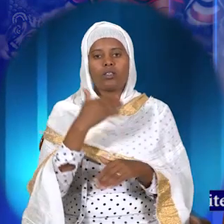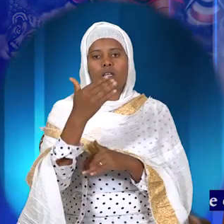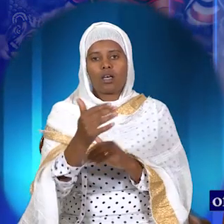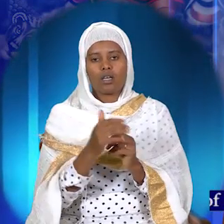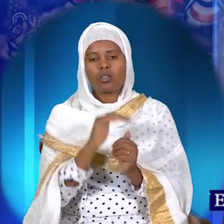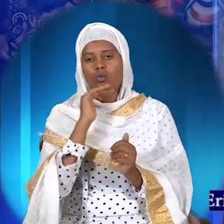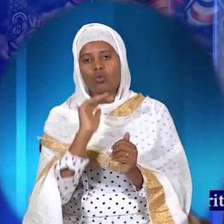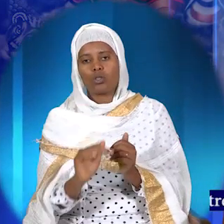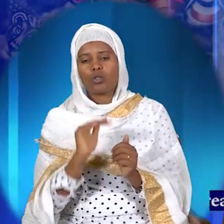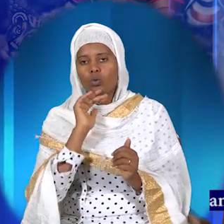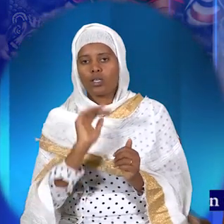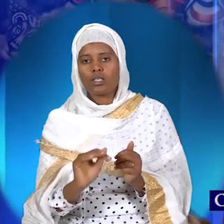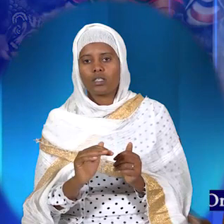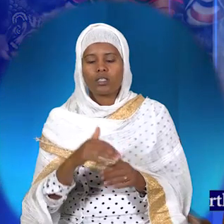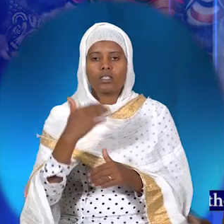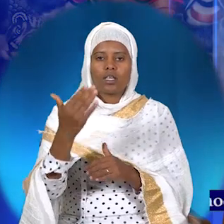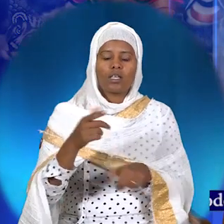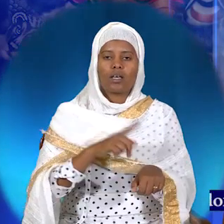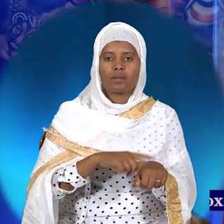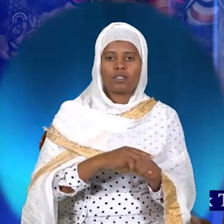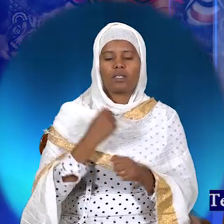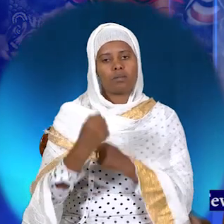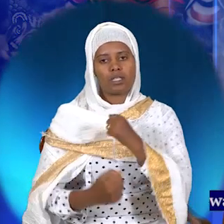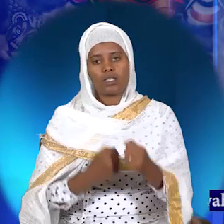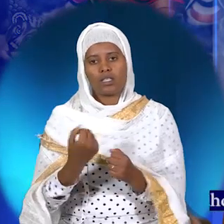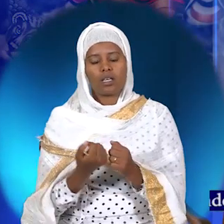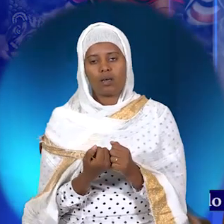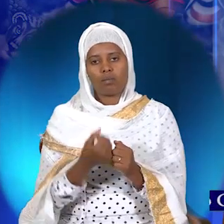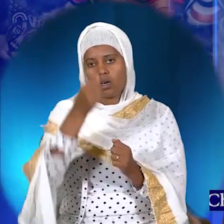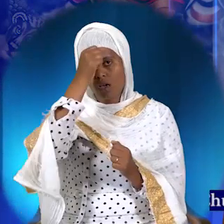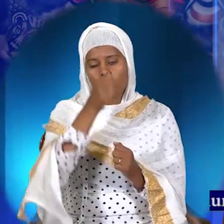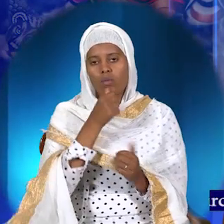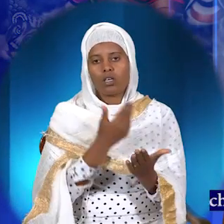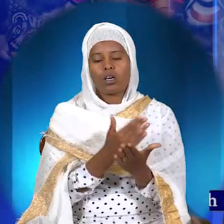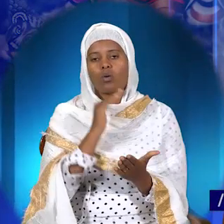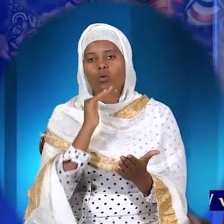مو شعو نولادي ولد سلزي عبناي قزي مكردام دما